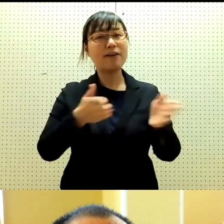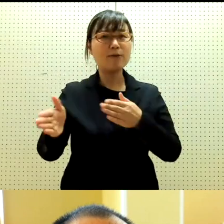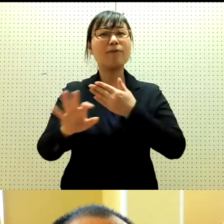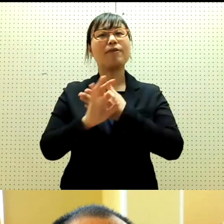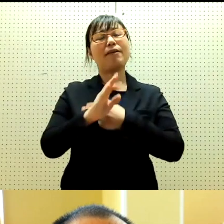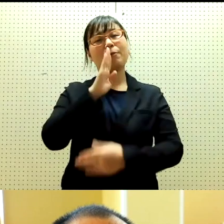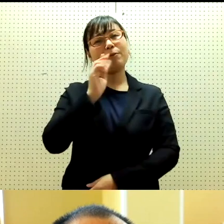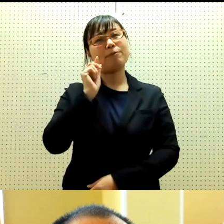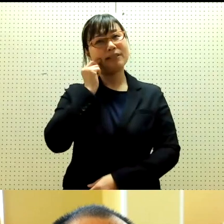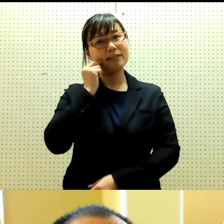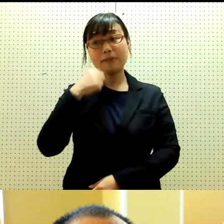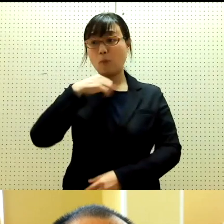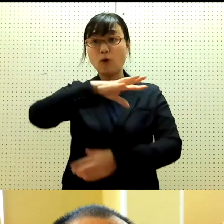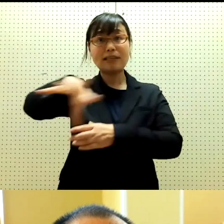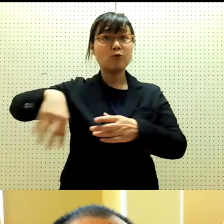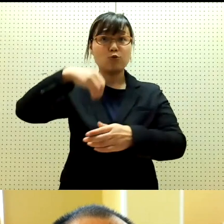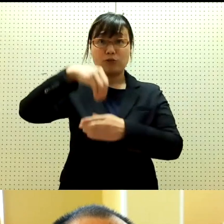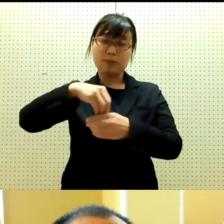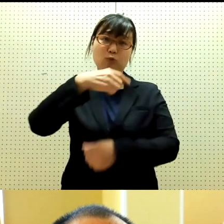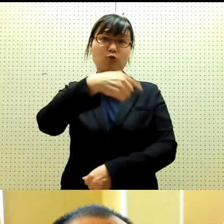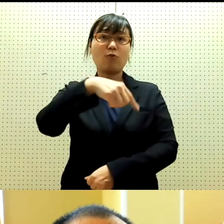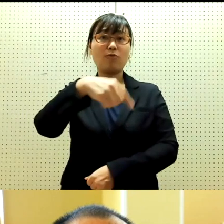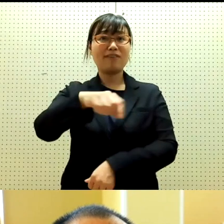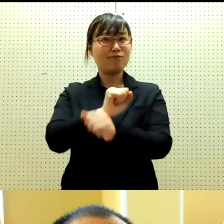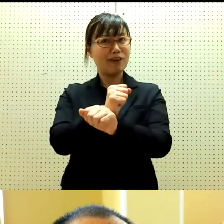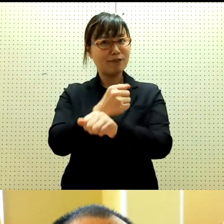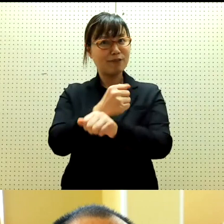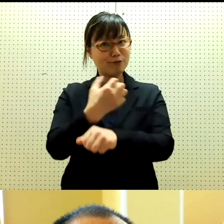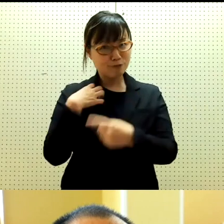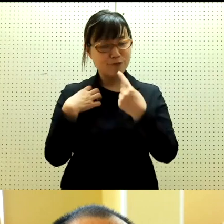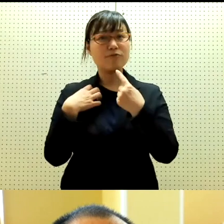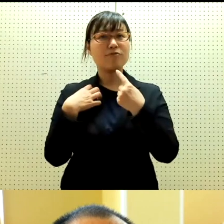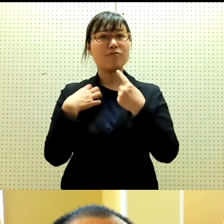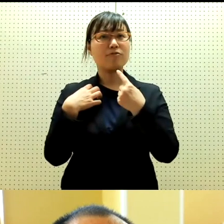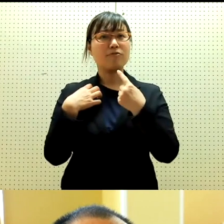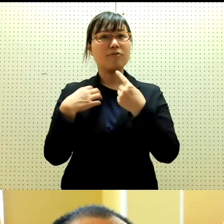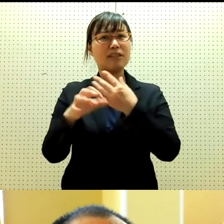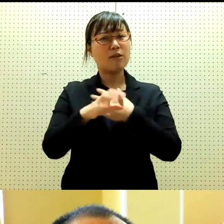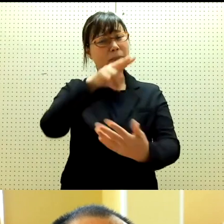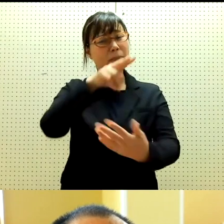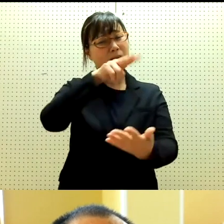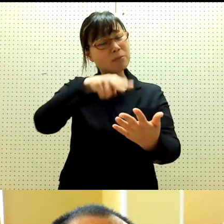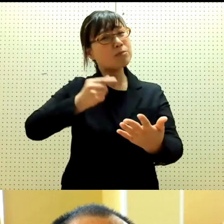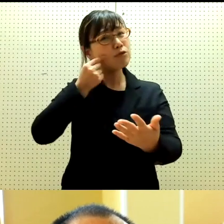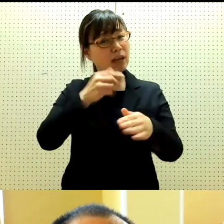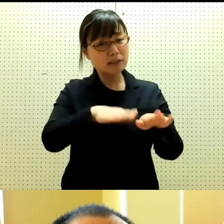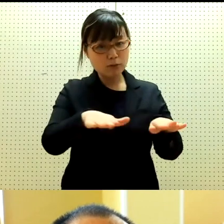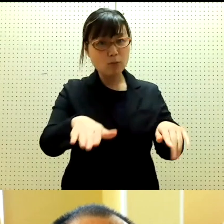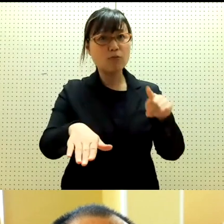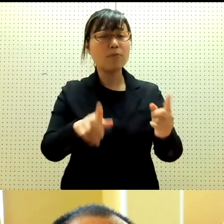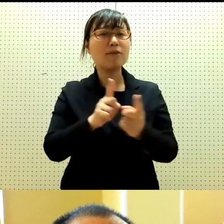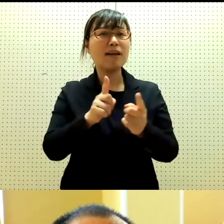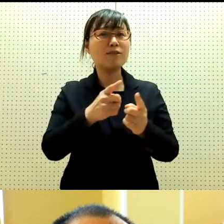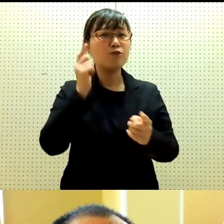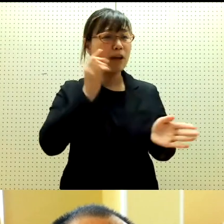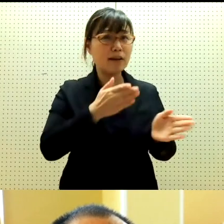ルーシブ教育を研究してますけれども、例えば読みに困難を抱えてますっていう子に対する配慮でも、A 君と B さ